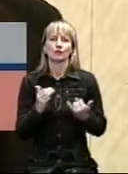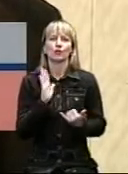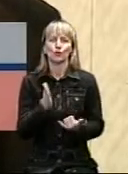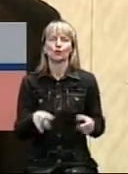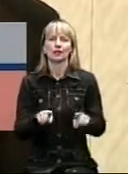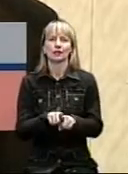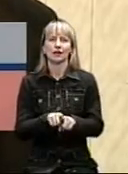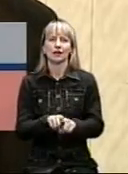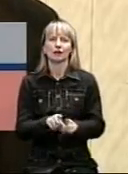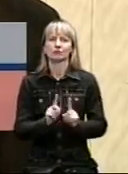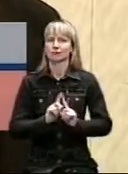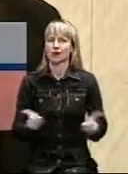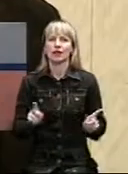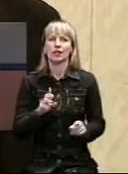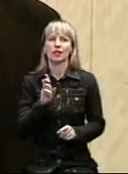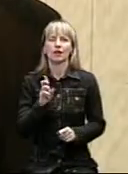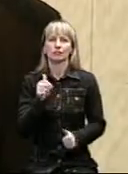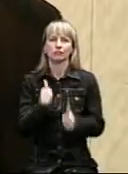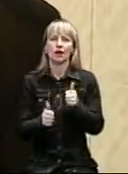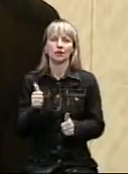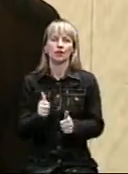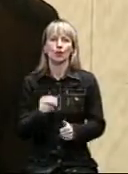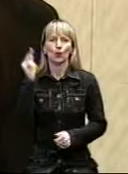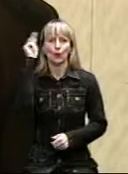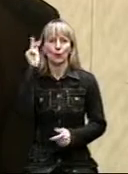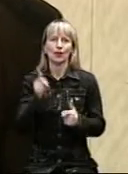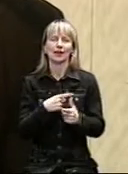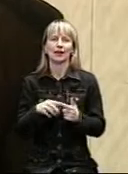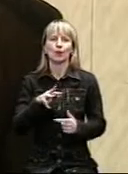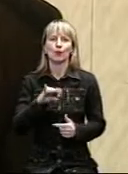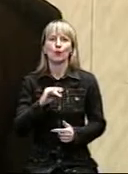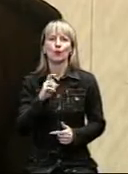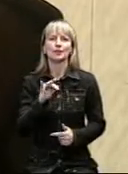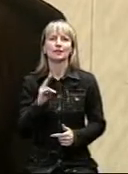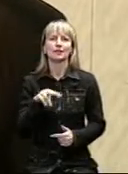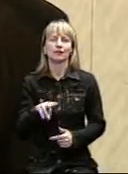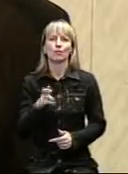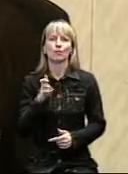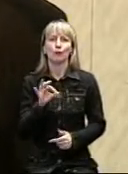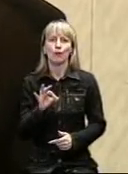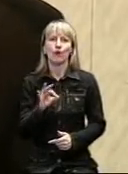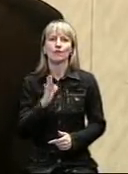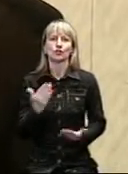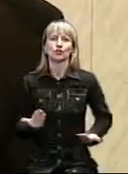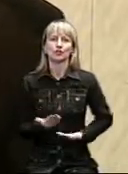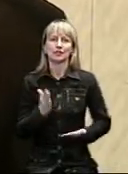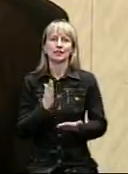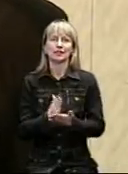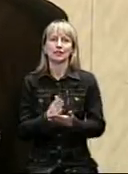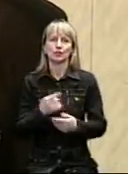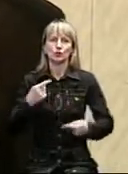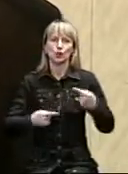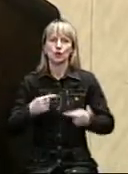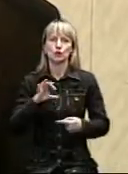такий оригінальний батл – рок чи мюзикл. Бо в житті завжди є якісь суперечки